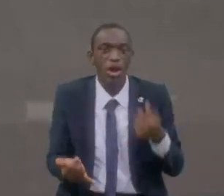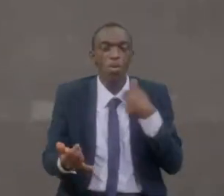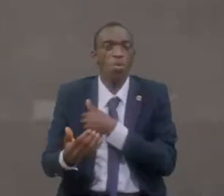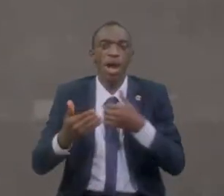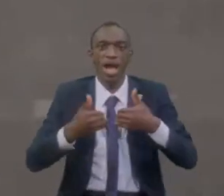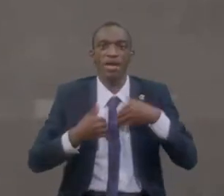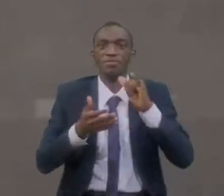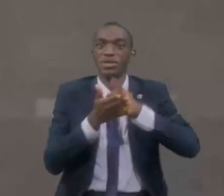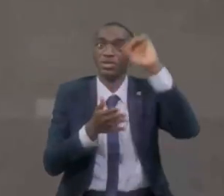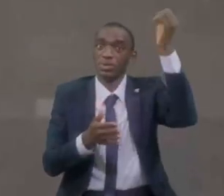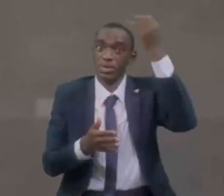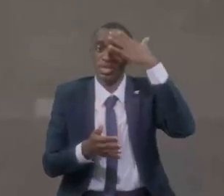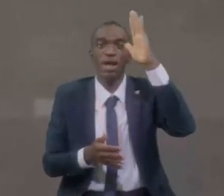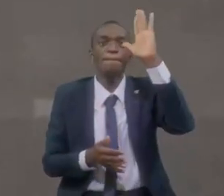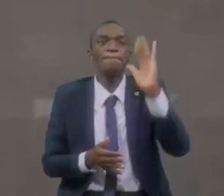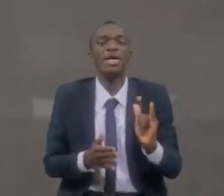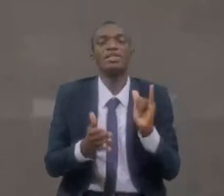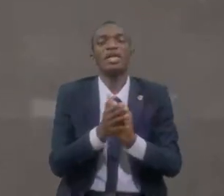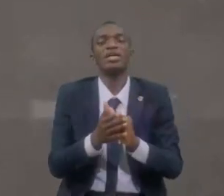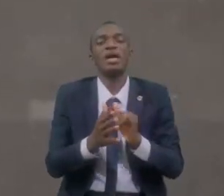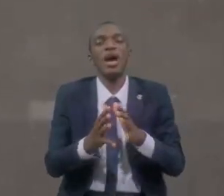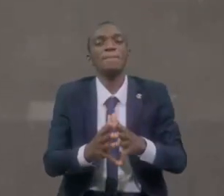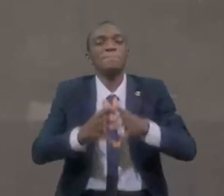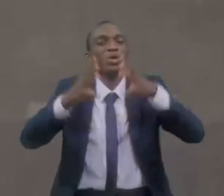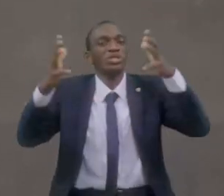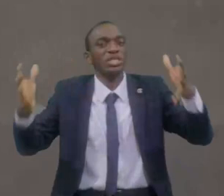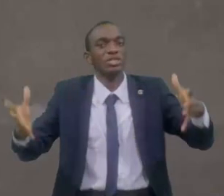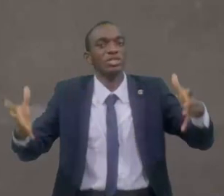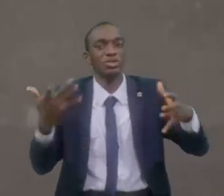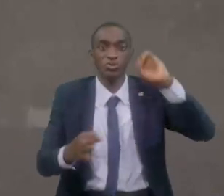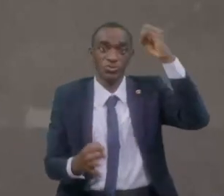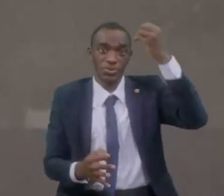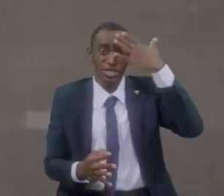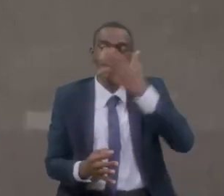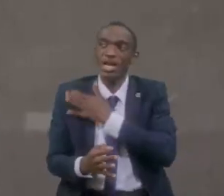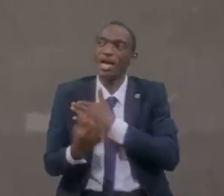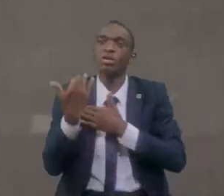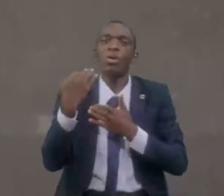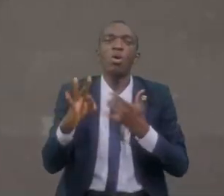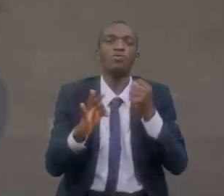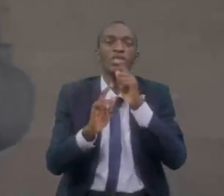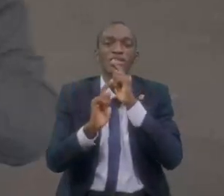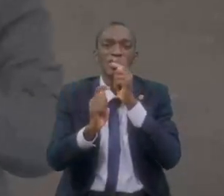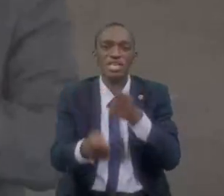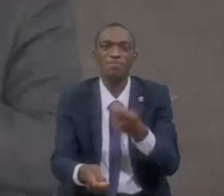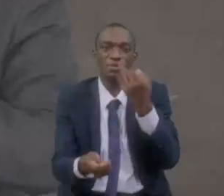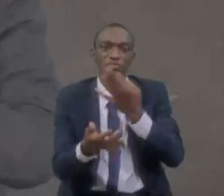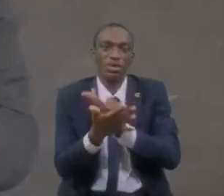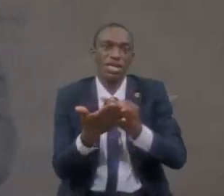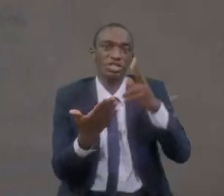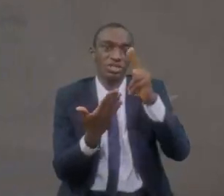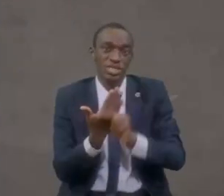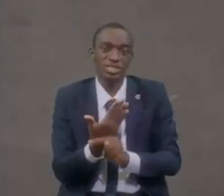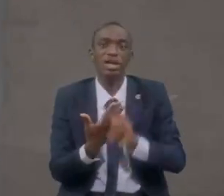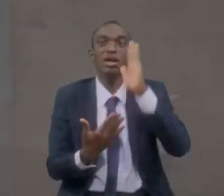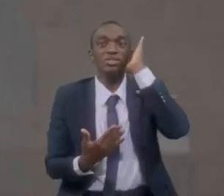grâce, l'abondance de la grâce et du don de la justice régneront-ils dans